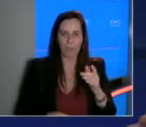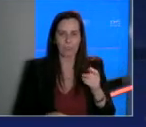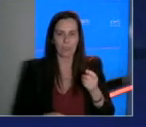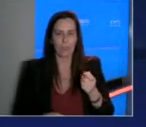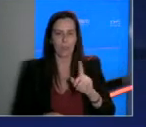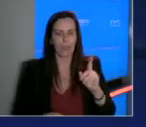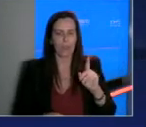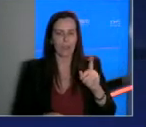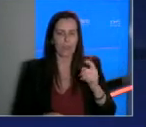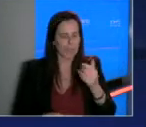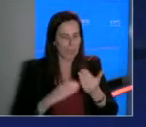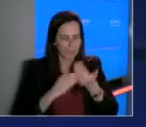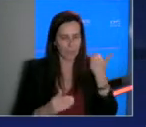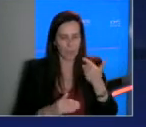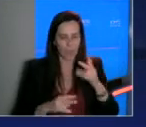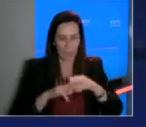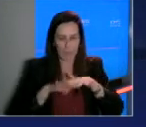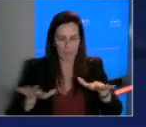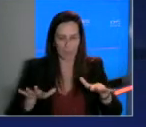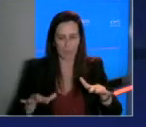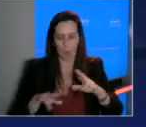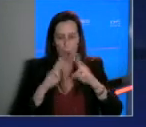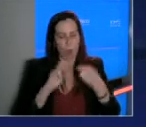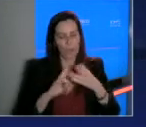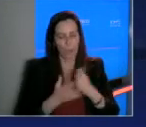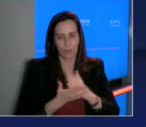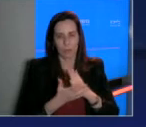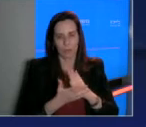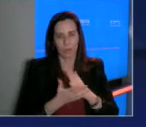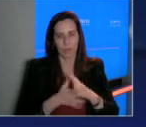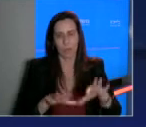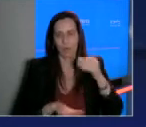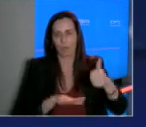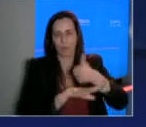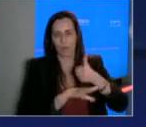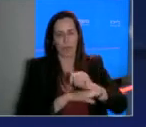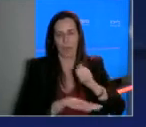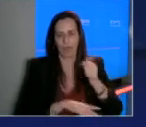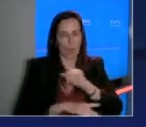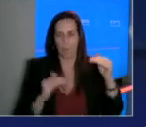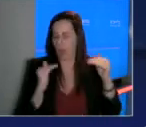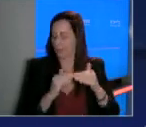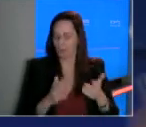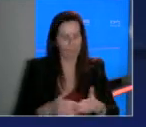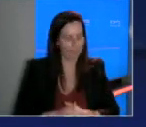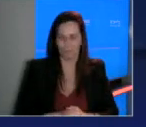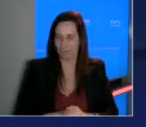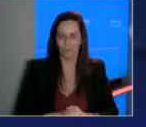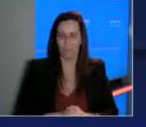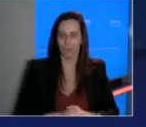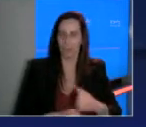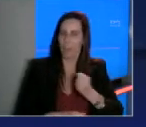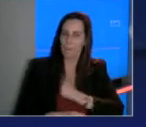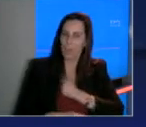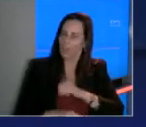כאילו שנייה לפני שהפנדמיה פרצה, העולם החליט לבחור את המנהיגים הכי הכי לא מתאימים להנהיג אותו. לא יודע,